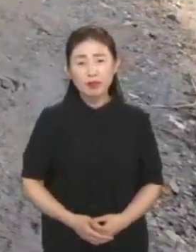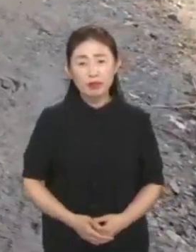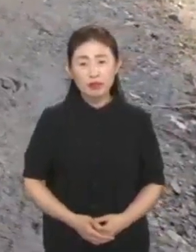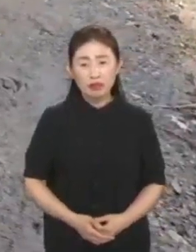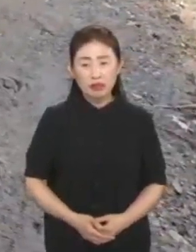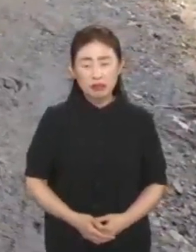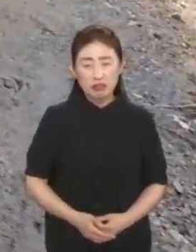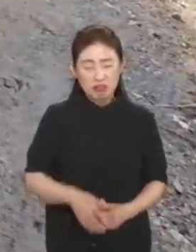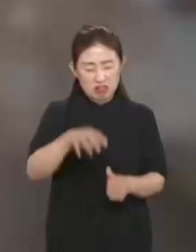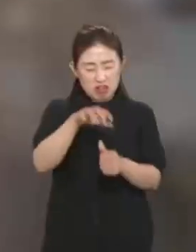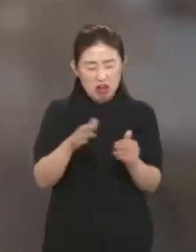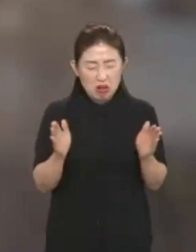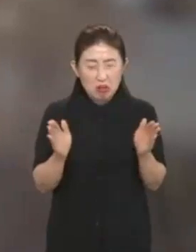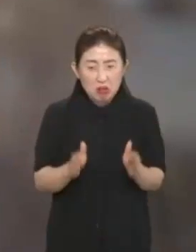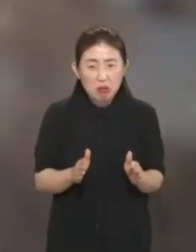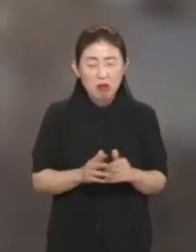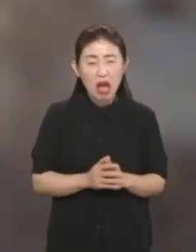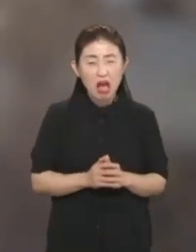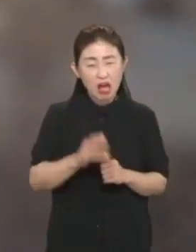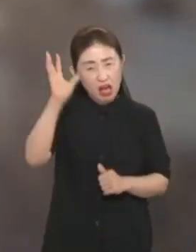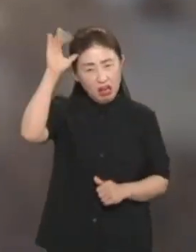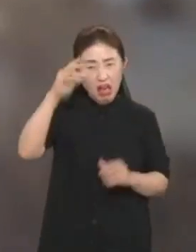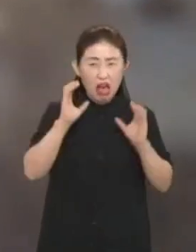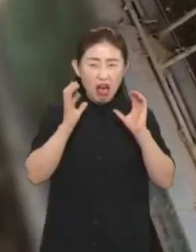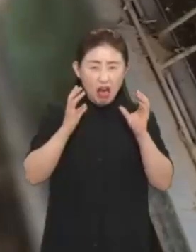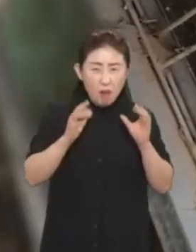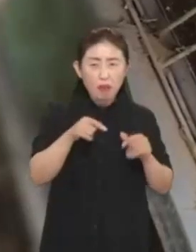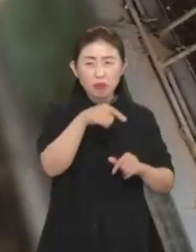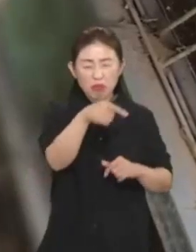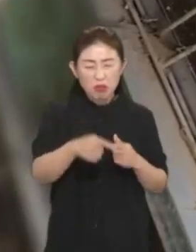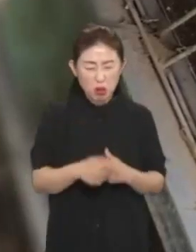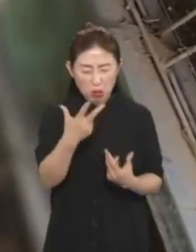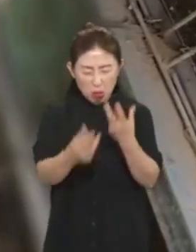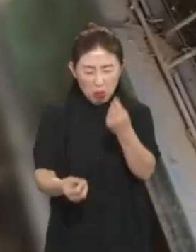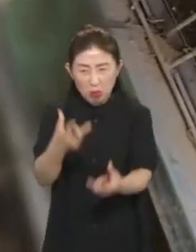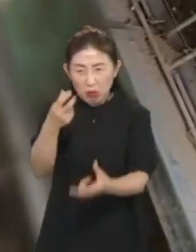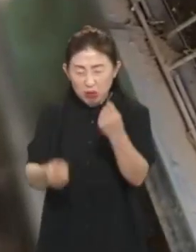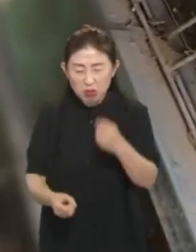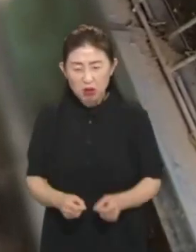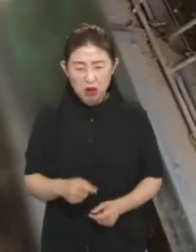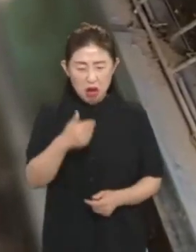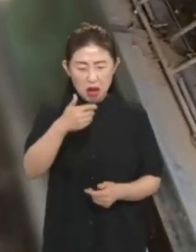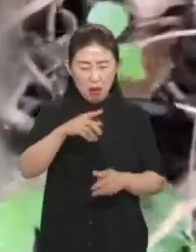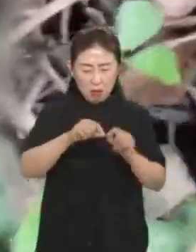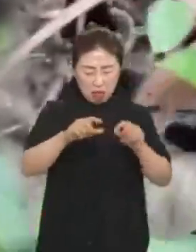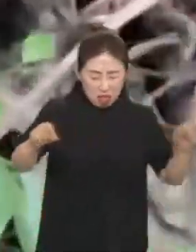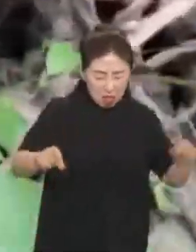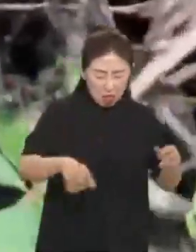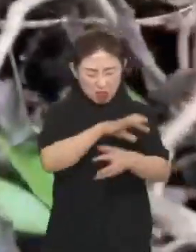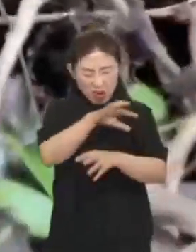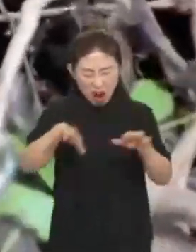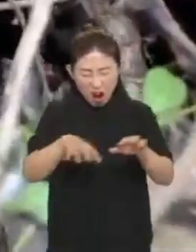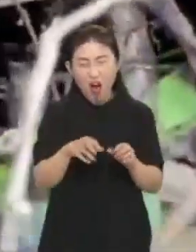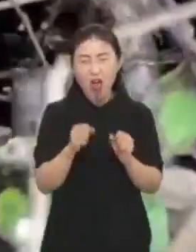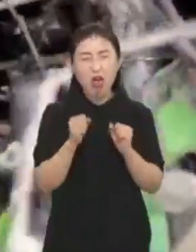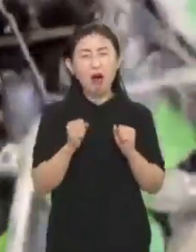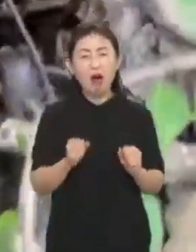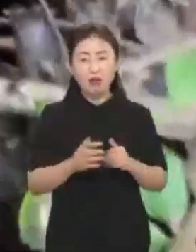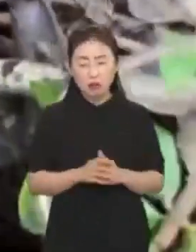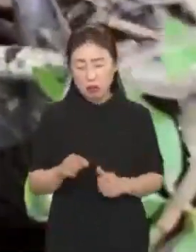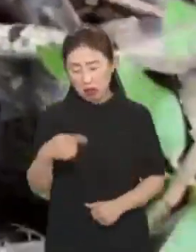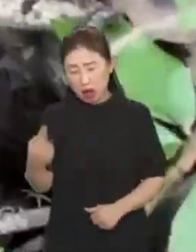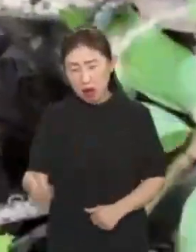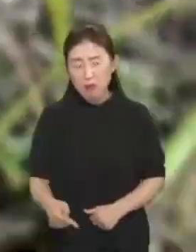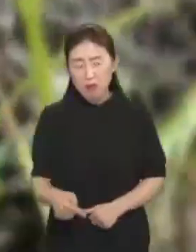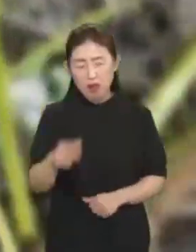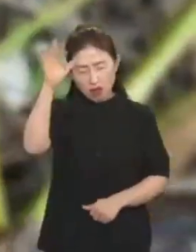비좁은 우리의 강아지들이 먹다 남은 음식과 배변 등 오물이 뒤섞인 채 갇혀 있습니다. 바로 옆에선 부패가 진행된 개